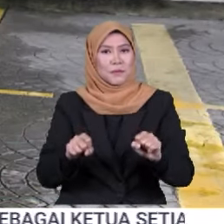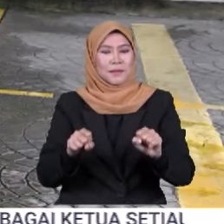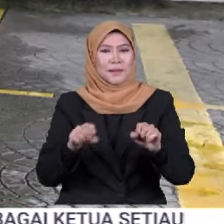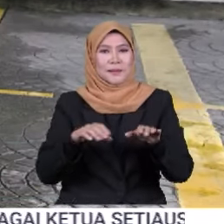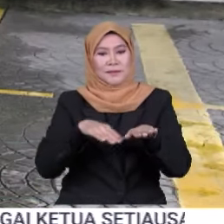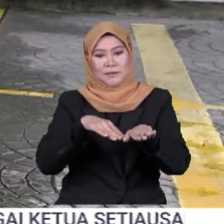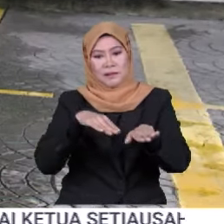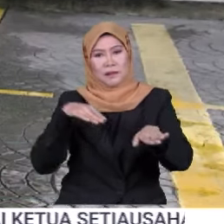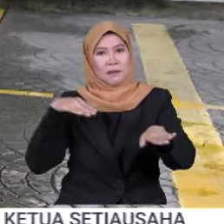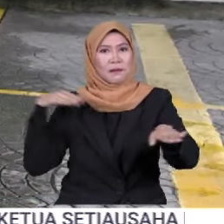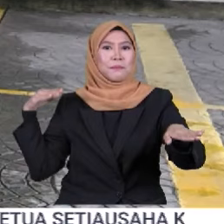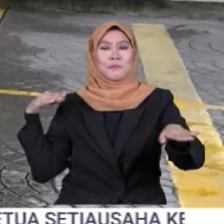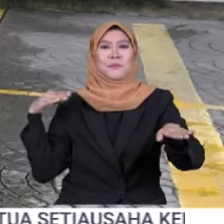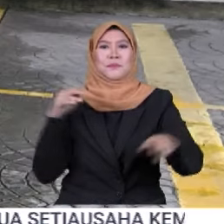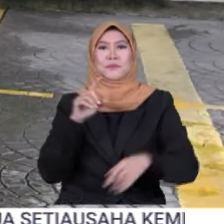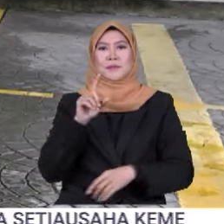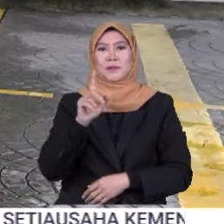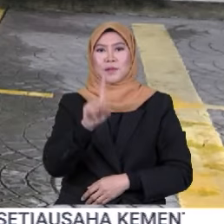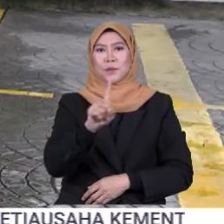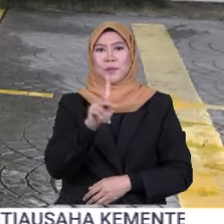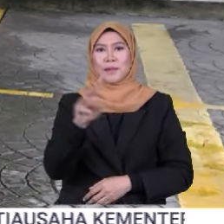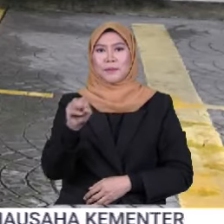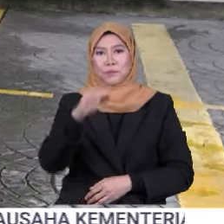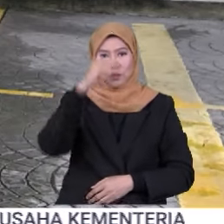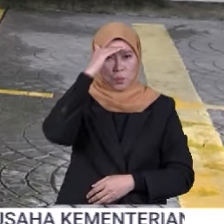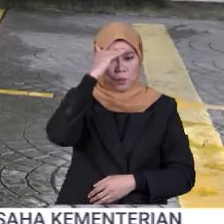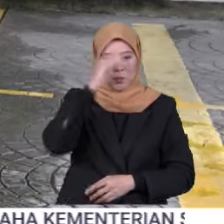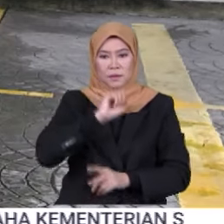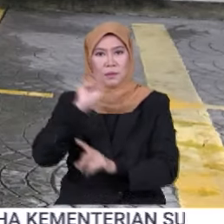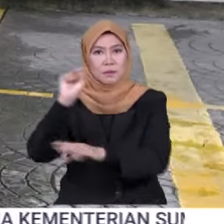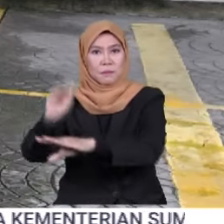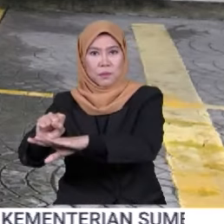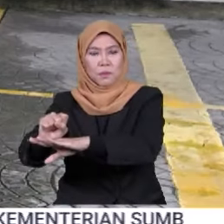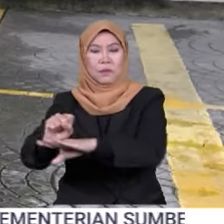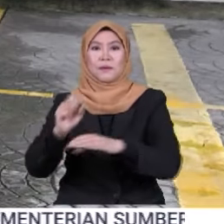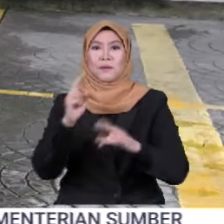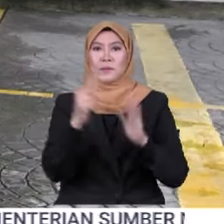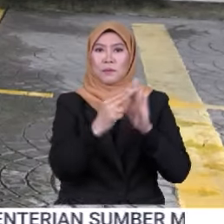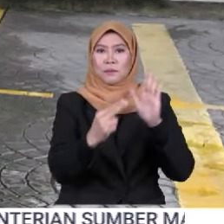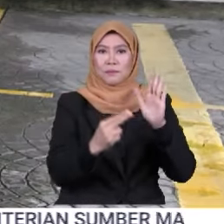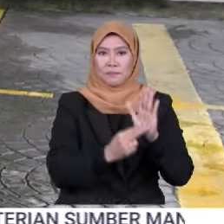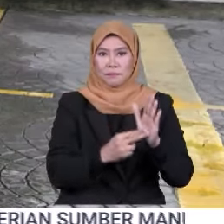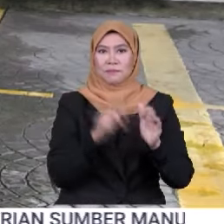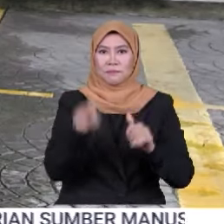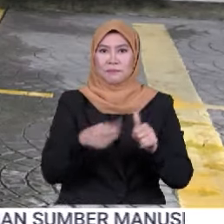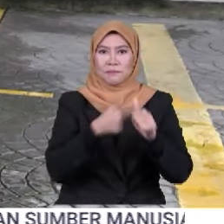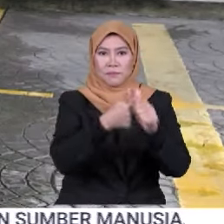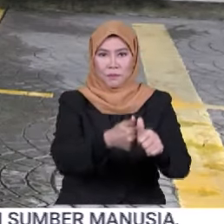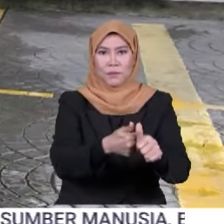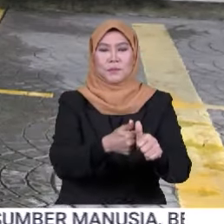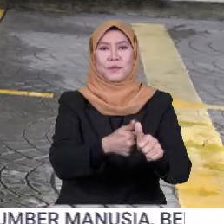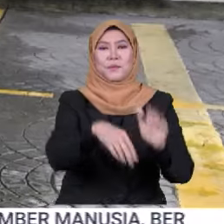jarak 1 kilometer antara Johor dan Singapura. Selain itu, undang-undang perlu sentiasa